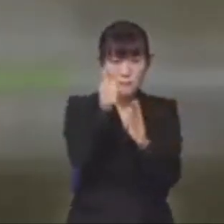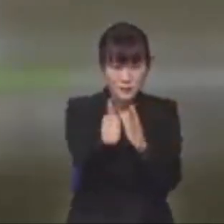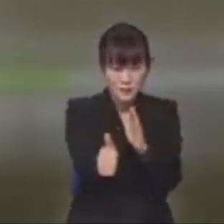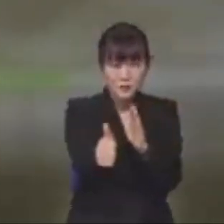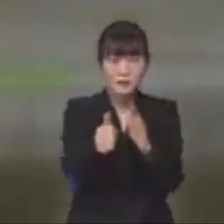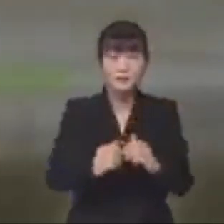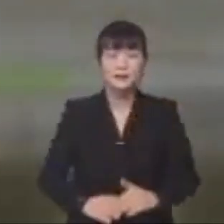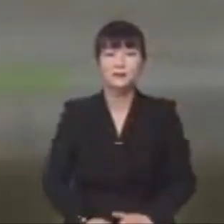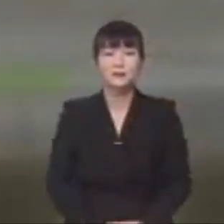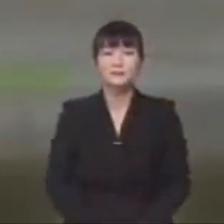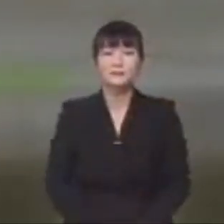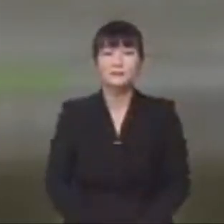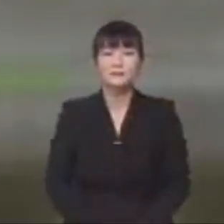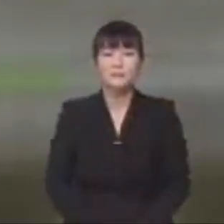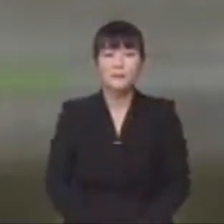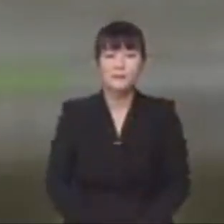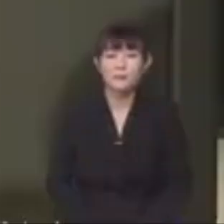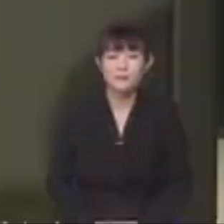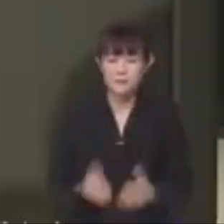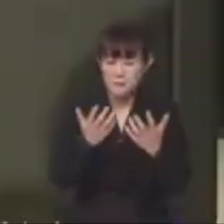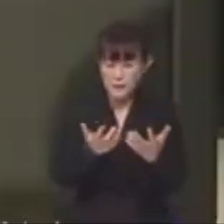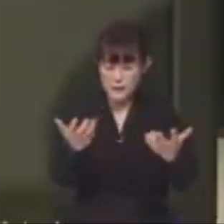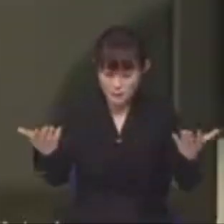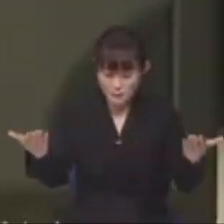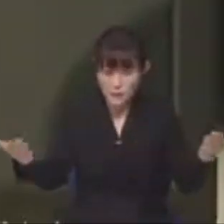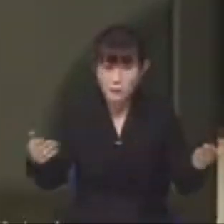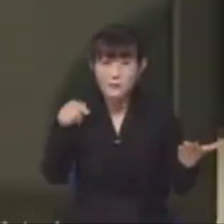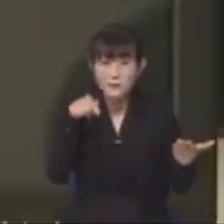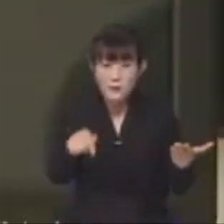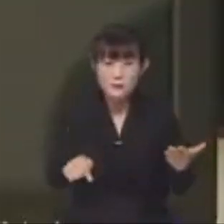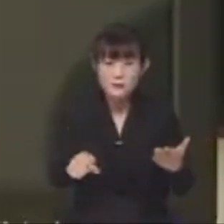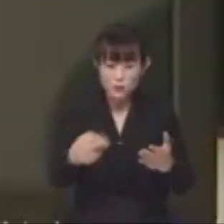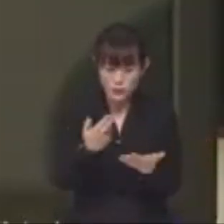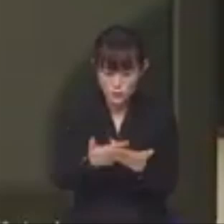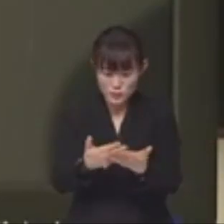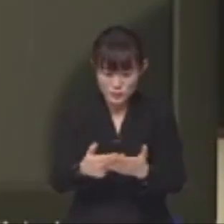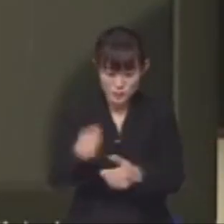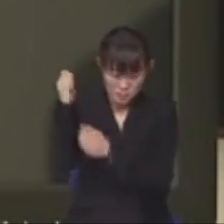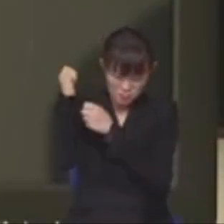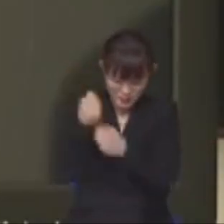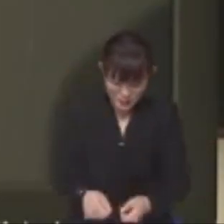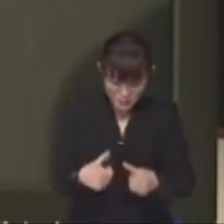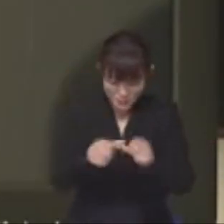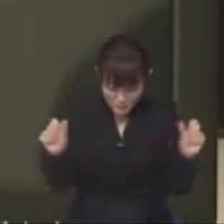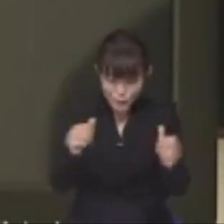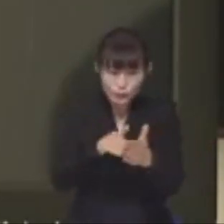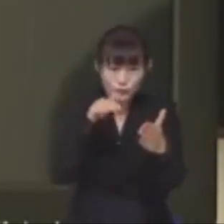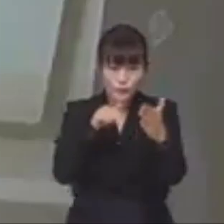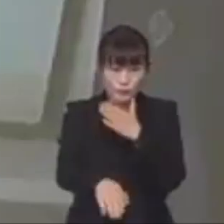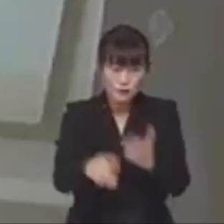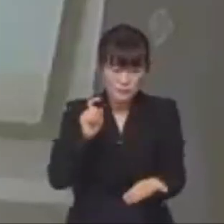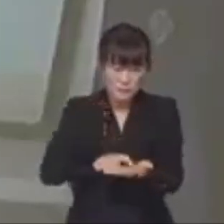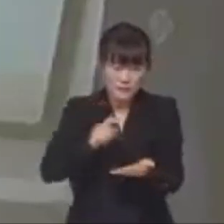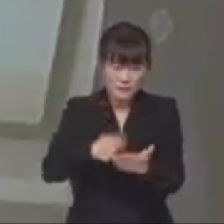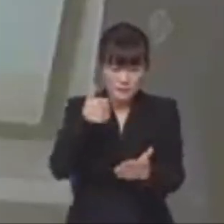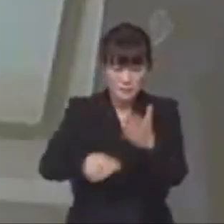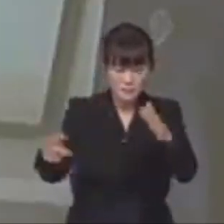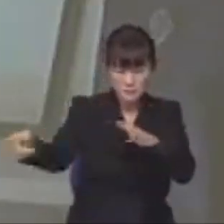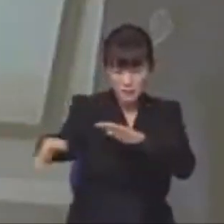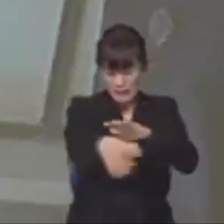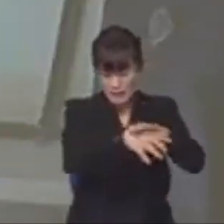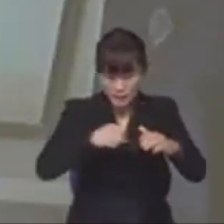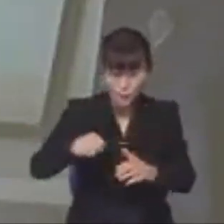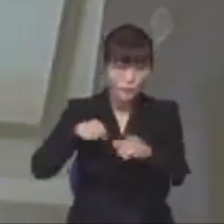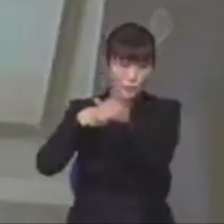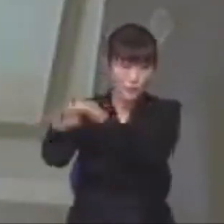안으로 들어갑니다 곧장 진열대로 향한 이들은 또 다시 유리를 부순 후 허겁지겁 귀금속을 쓸어